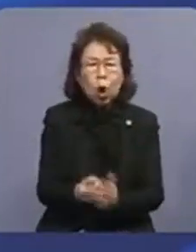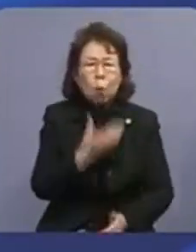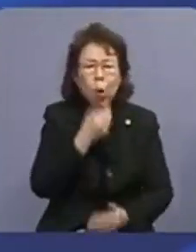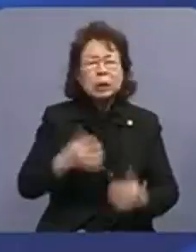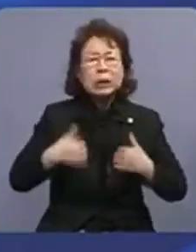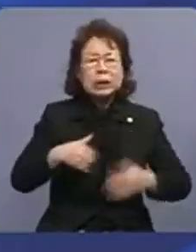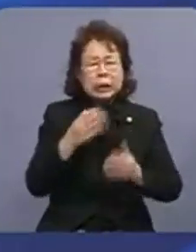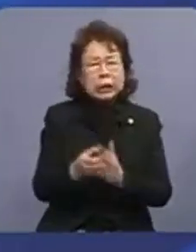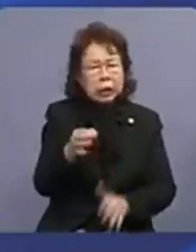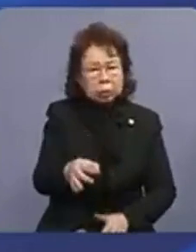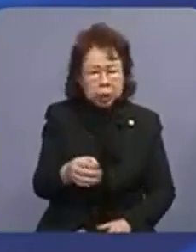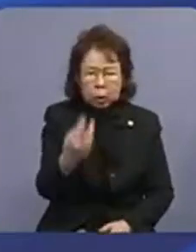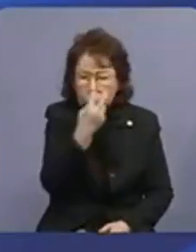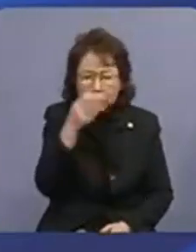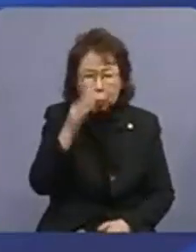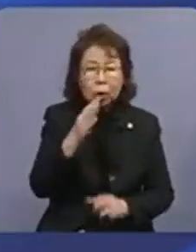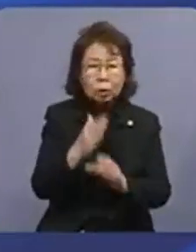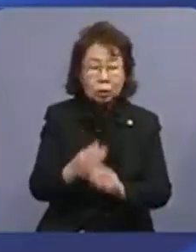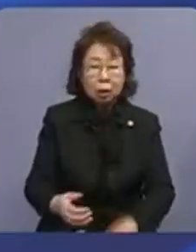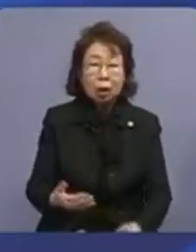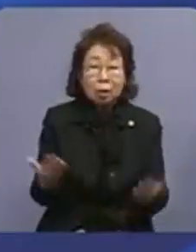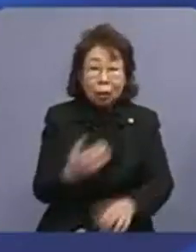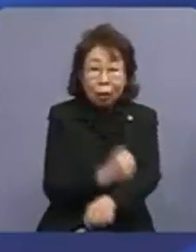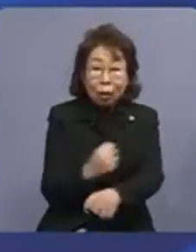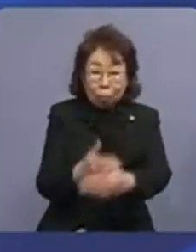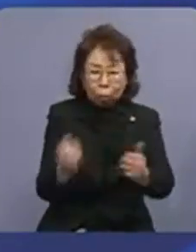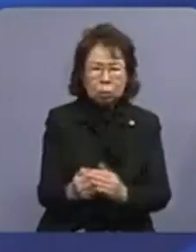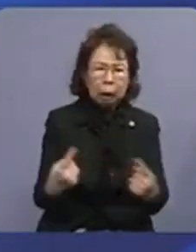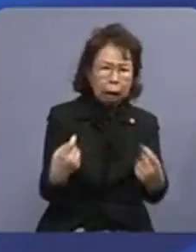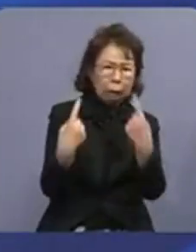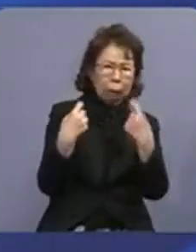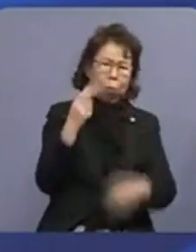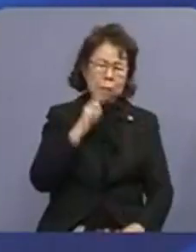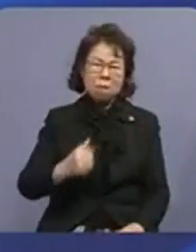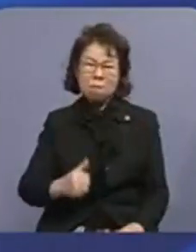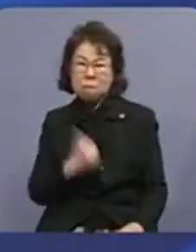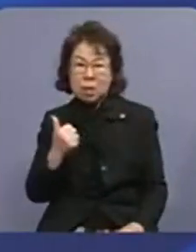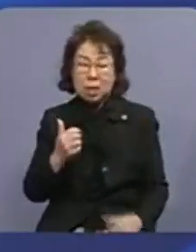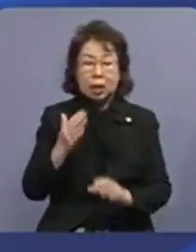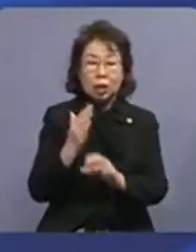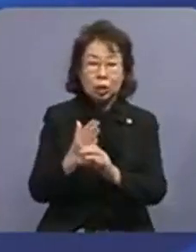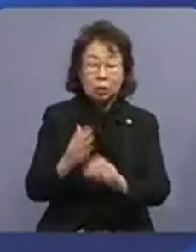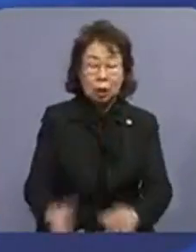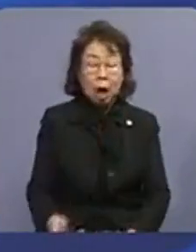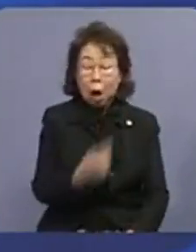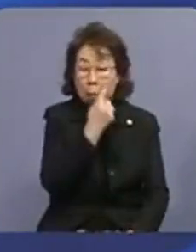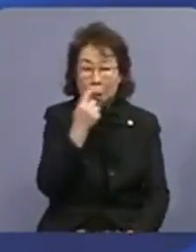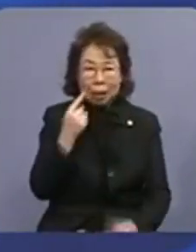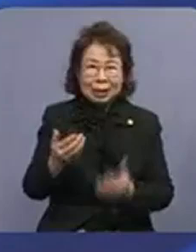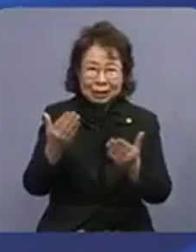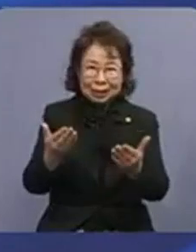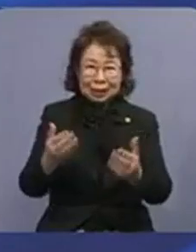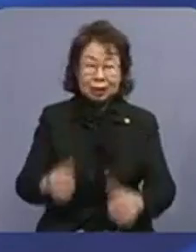과정을 수사하고 있는데 노조 측은 터무니없는 의혹 제기라고 반발했습니다. 보도에 정민규